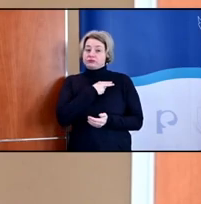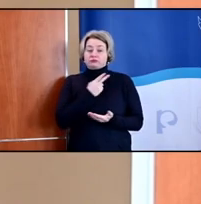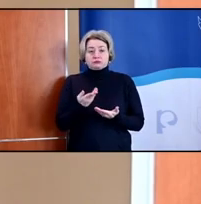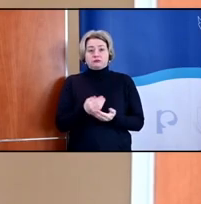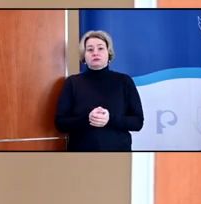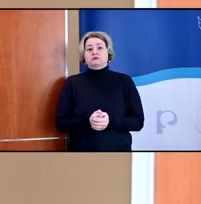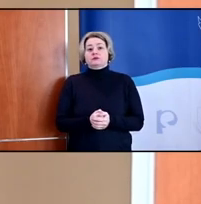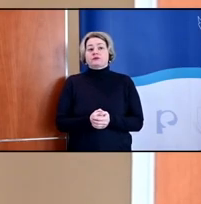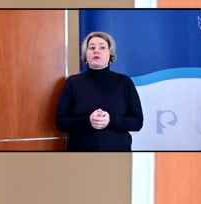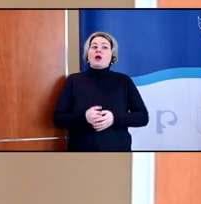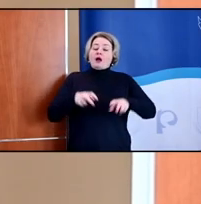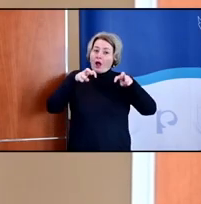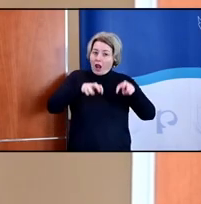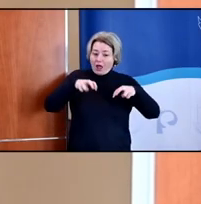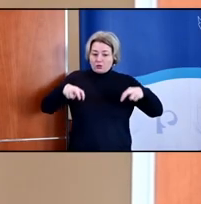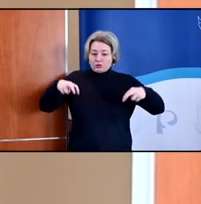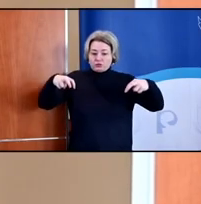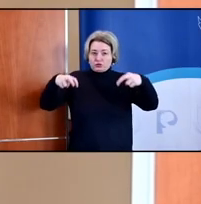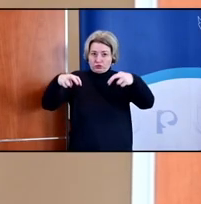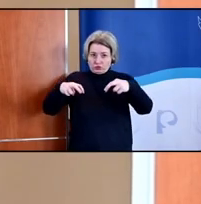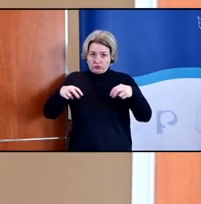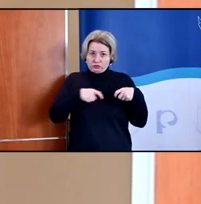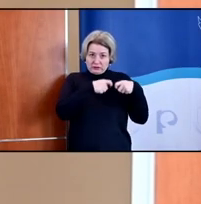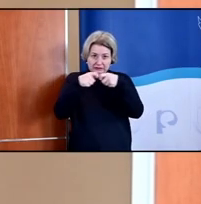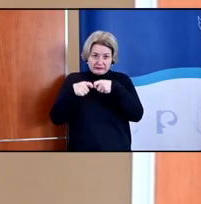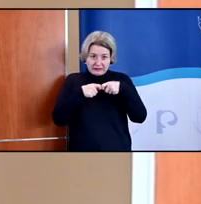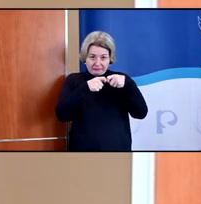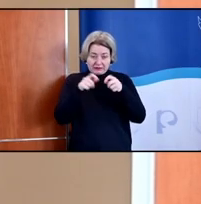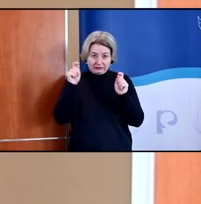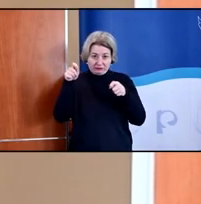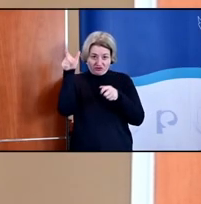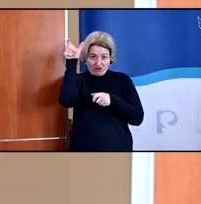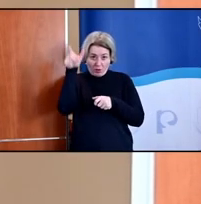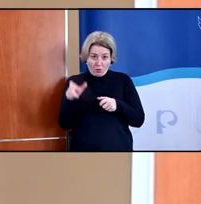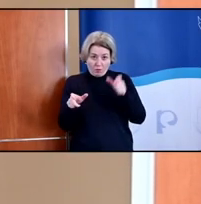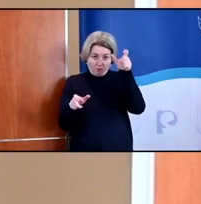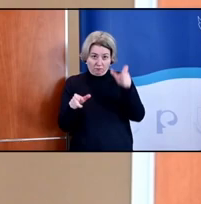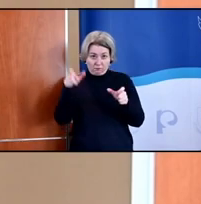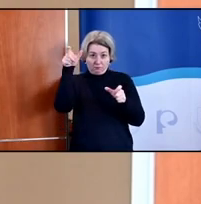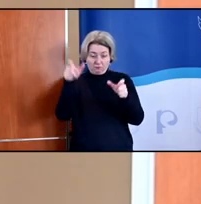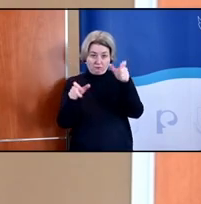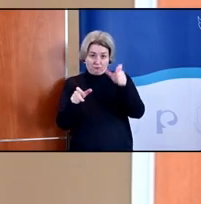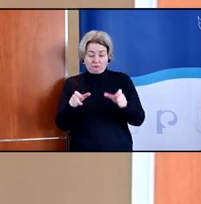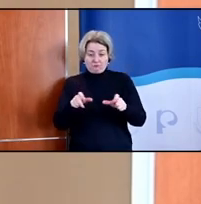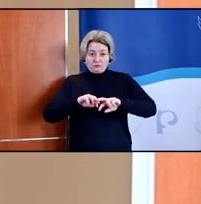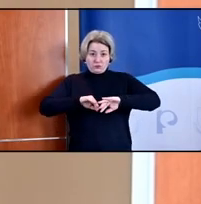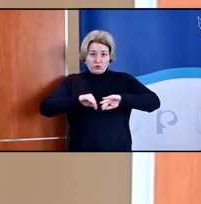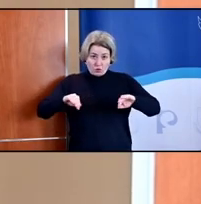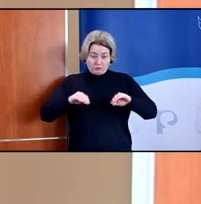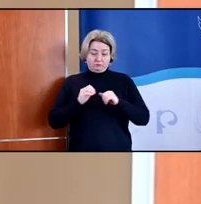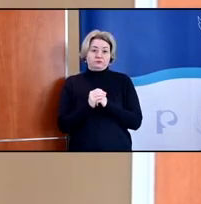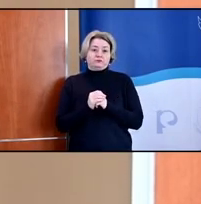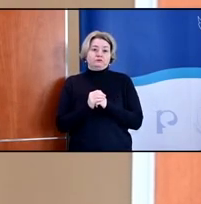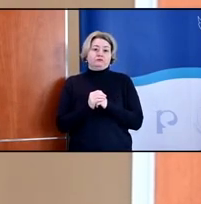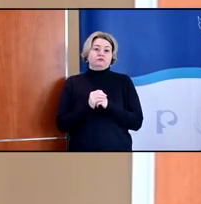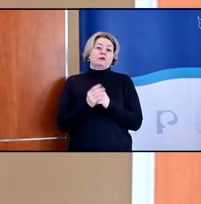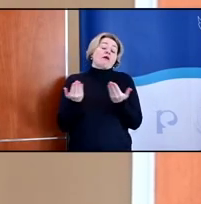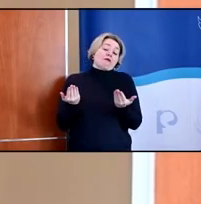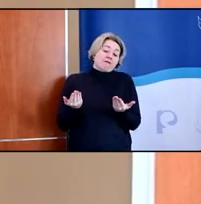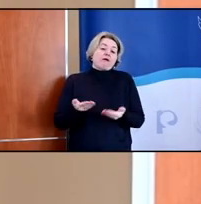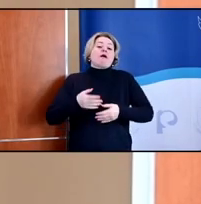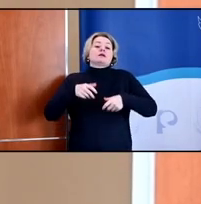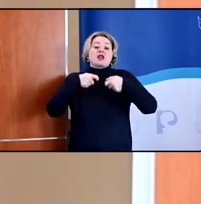leültünk minden egyes szervezet képviselőjével vagy igen résztvevő vagy